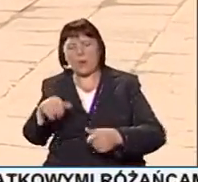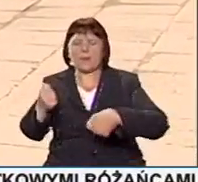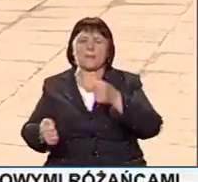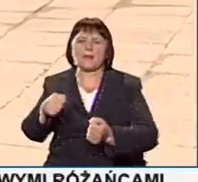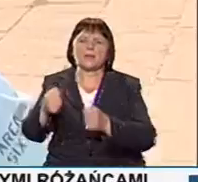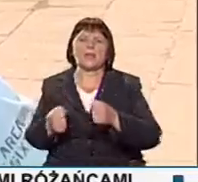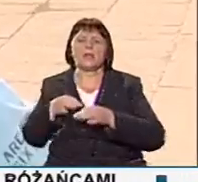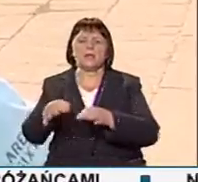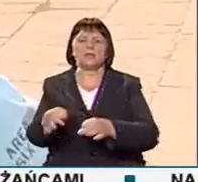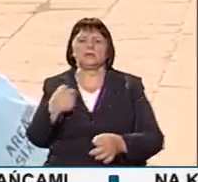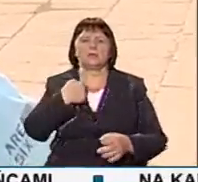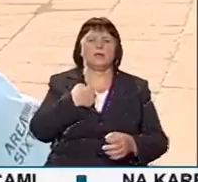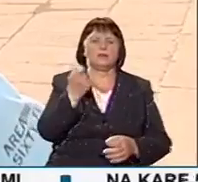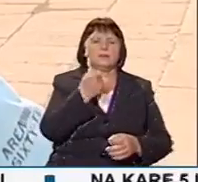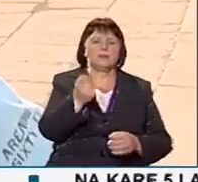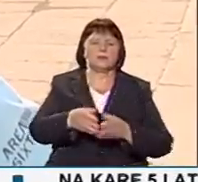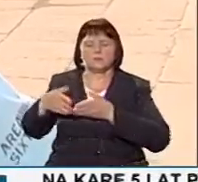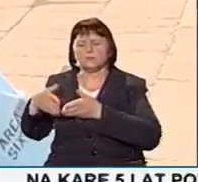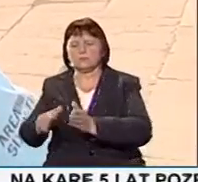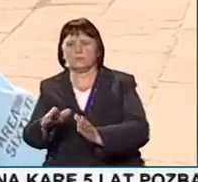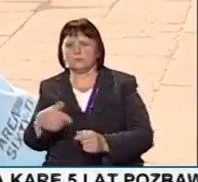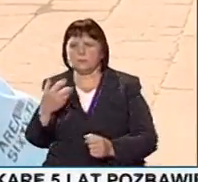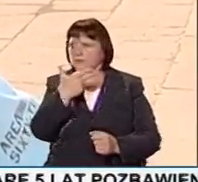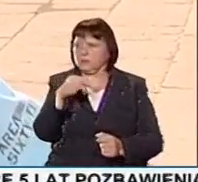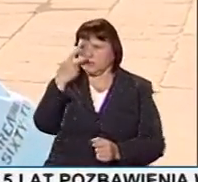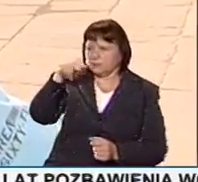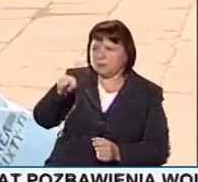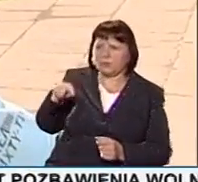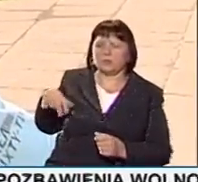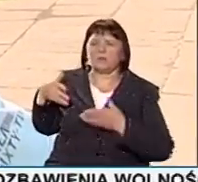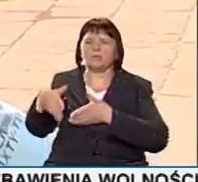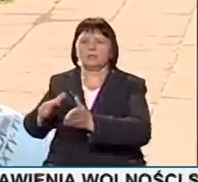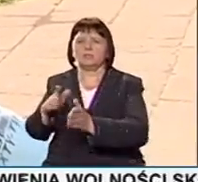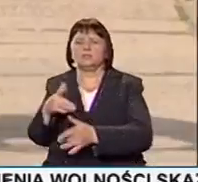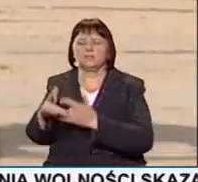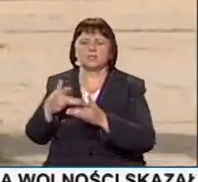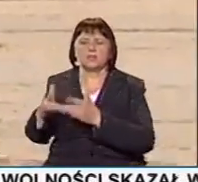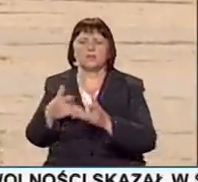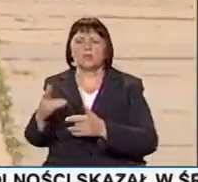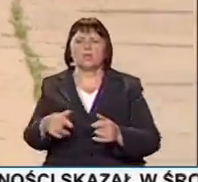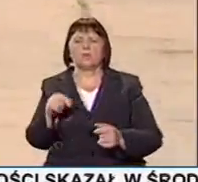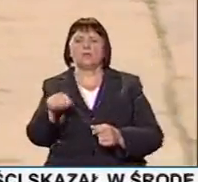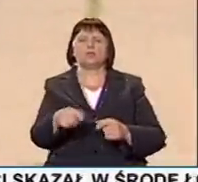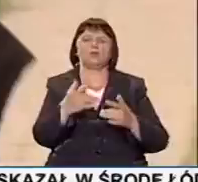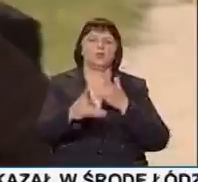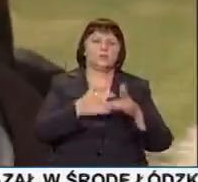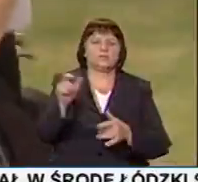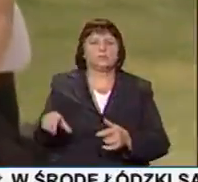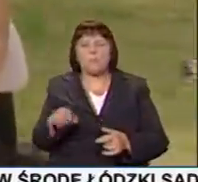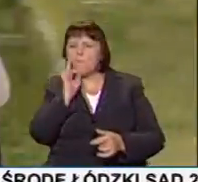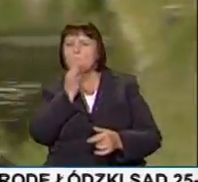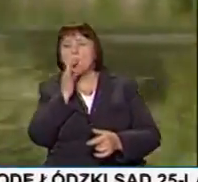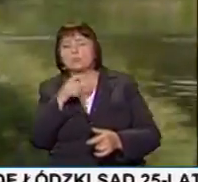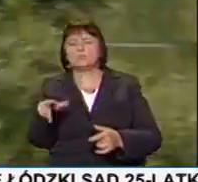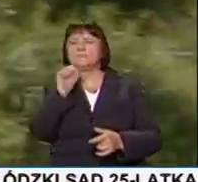kierujących autami. Ja jechałem na ścieżce rowerową, kierowca w ogóle nie spojrzał na ścieżkę rowerową i prawie w niego wjechałem. Rowerzyści, zarówno młodsi, jak i